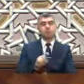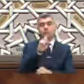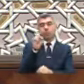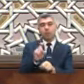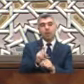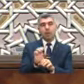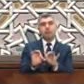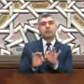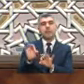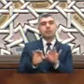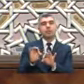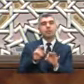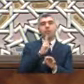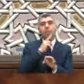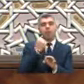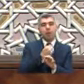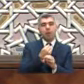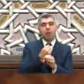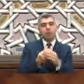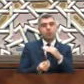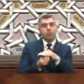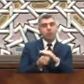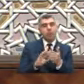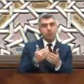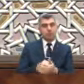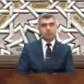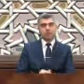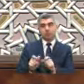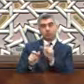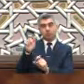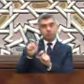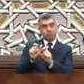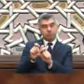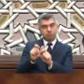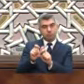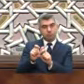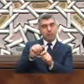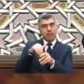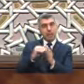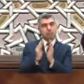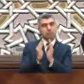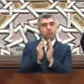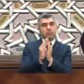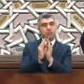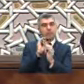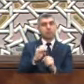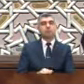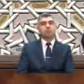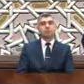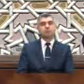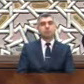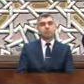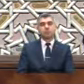استراتيجية حكومة في محاربة الفساد. للسيدات والسادة النواب المحترمين عن المجموعة النيابية